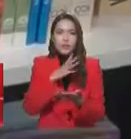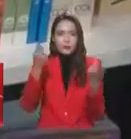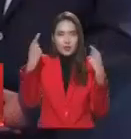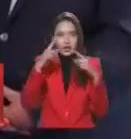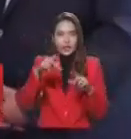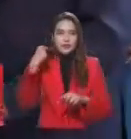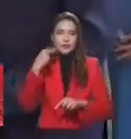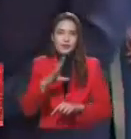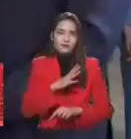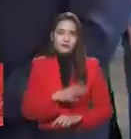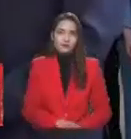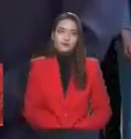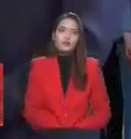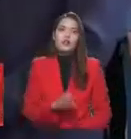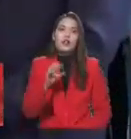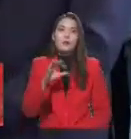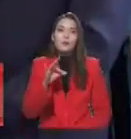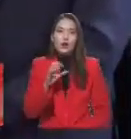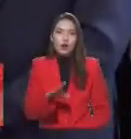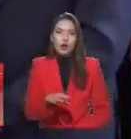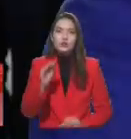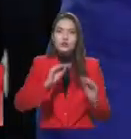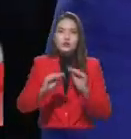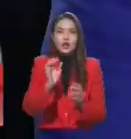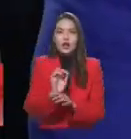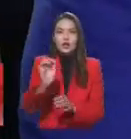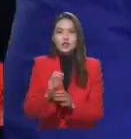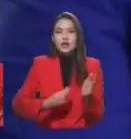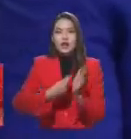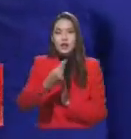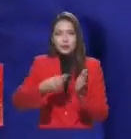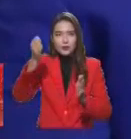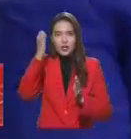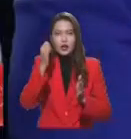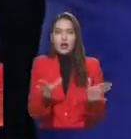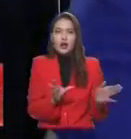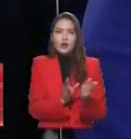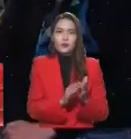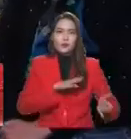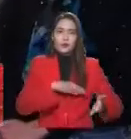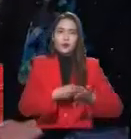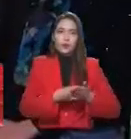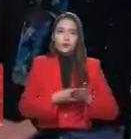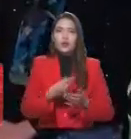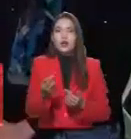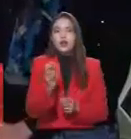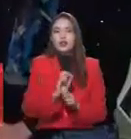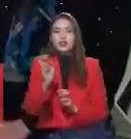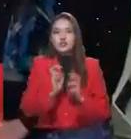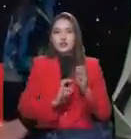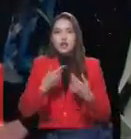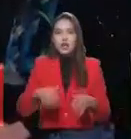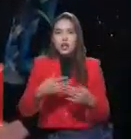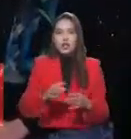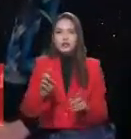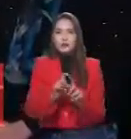президента. «Аманат» и Ассоциация издателей подписали меморандум о взаимном сотрудничестве. Издательство обеспечит